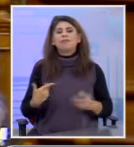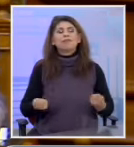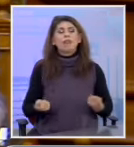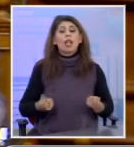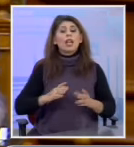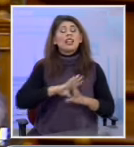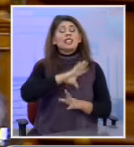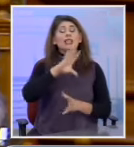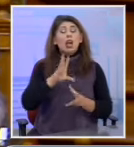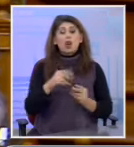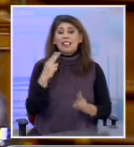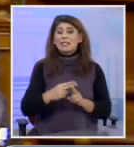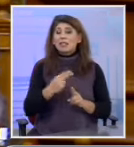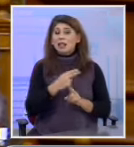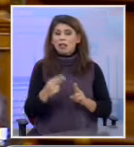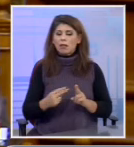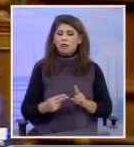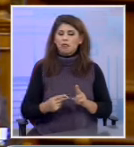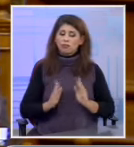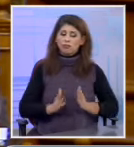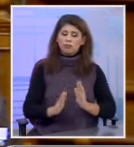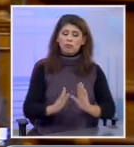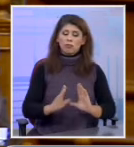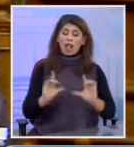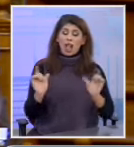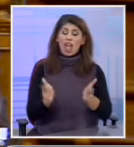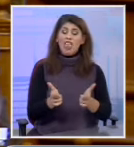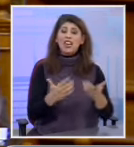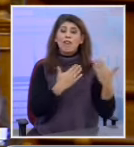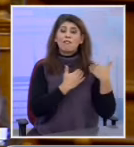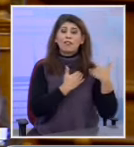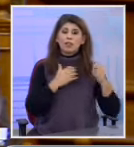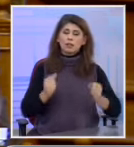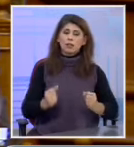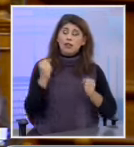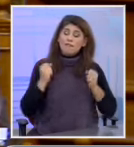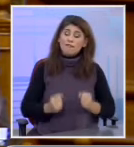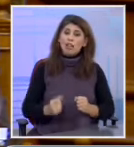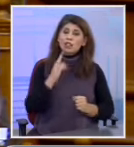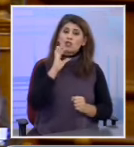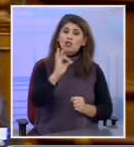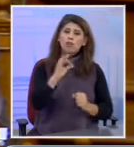κρίσιμα ζητήματα με στάση εθνικής ευθύνης και με βασικό μας στόχο